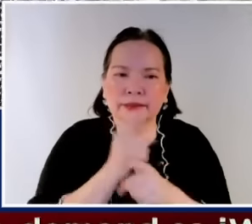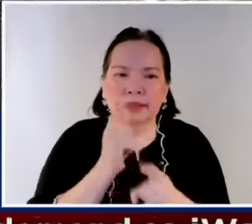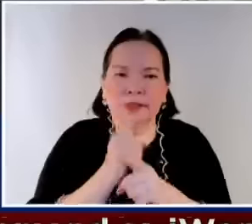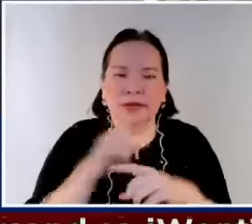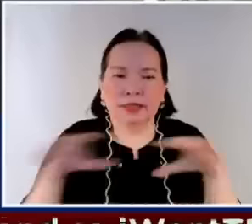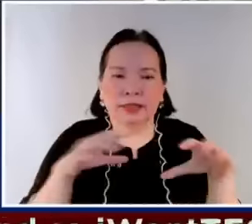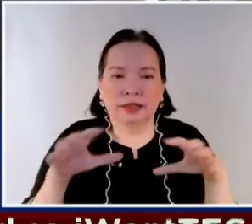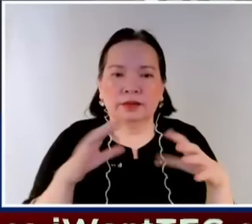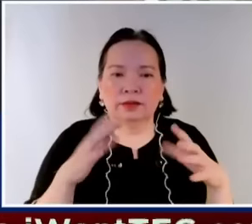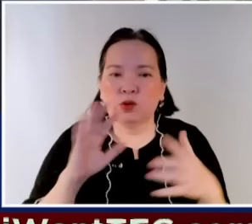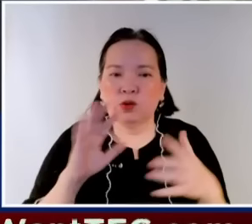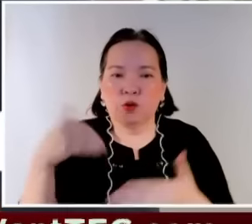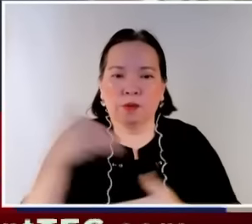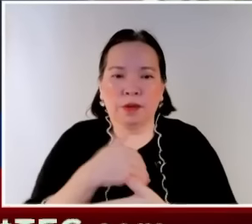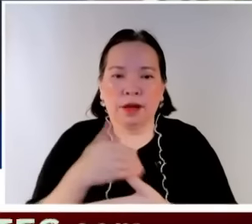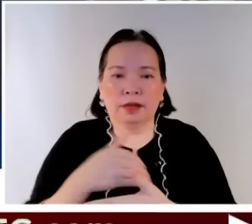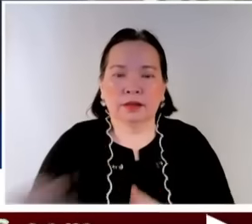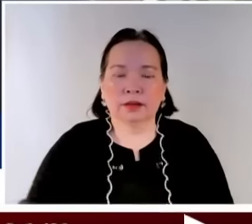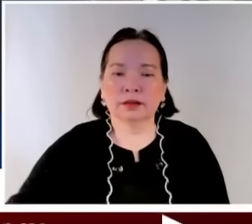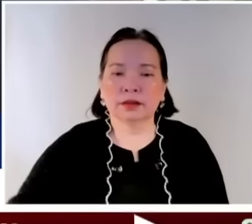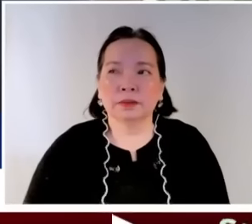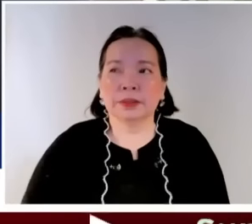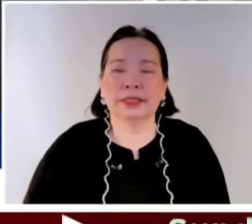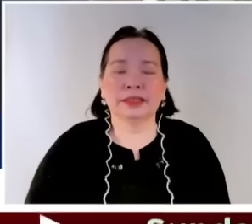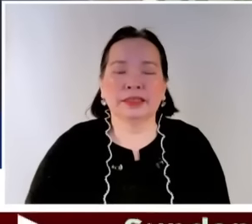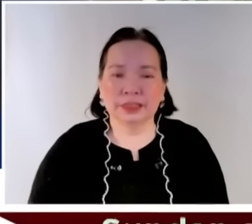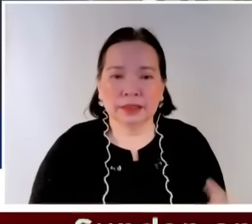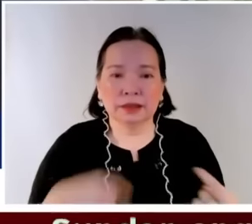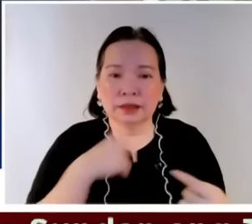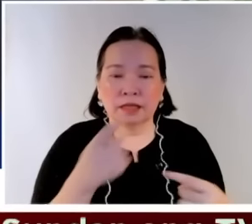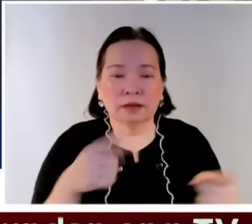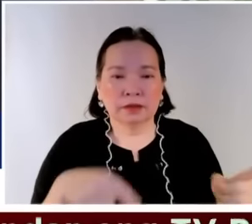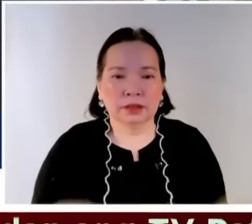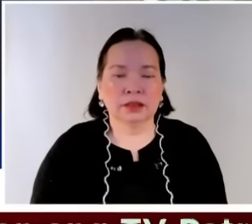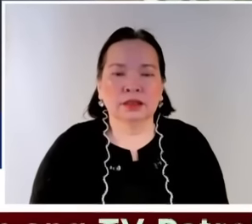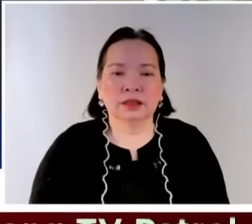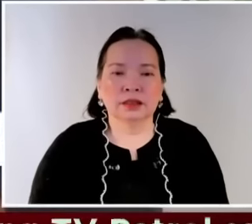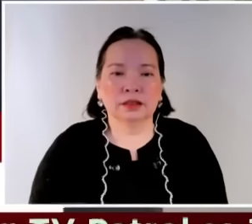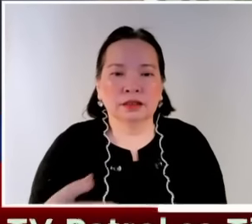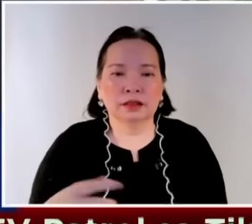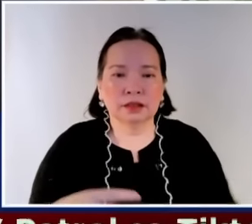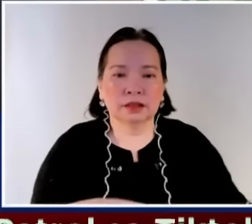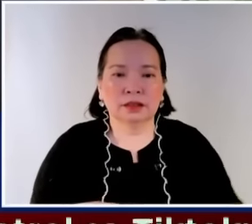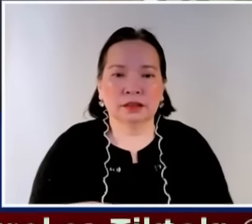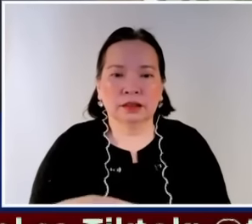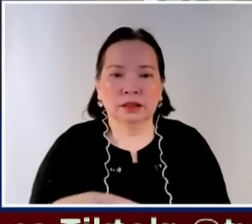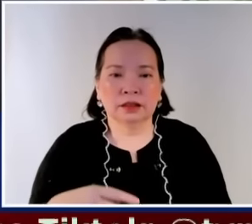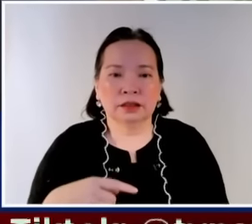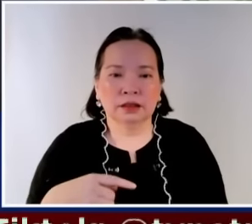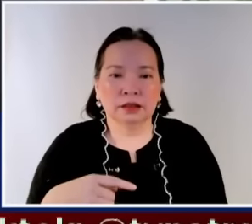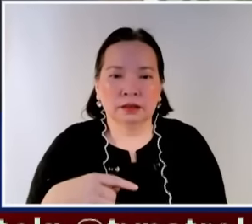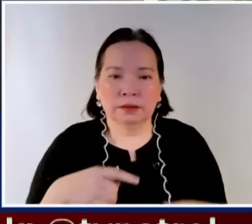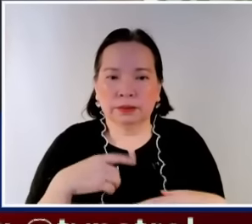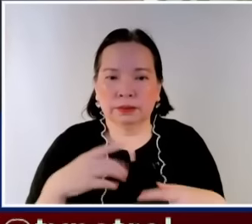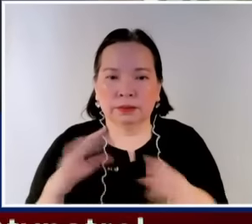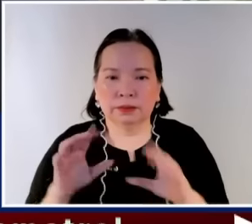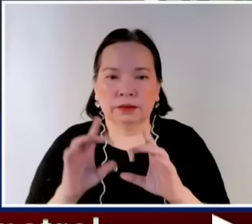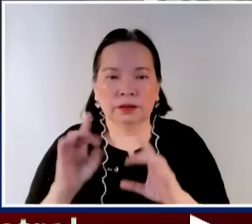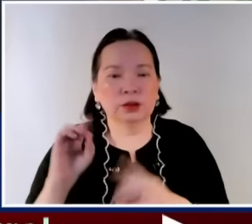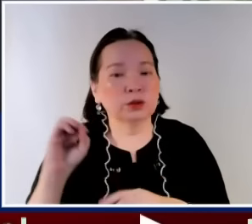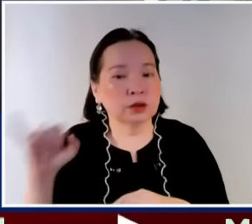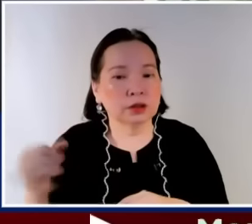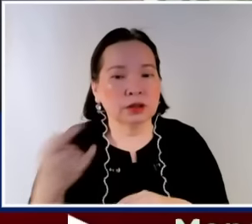account. Sinabi ng CA sa desisyon na ang AMLC investigation ay dahil na rin sa request ng Department of Justice para sa